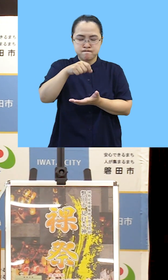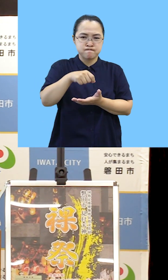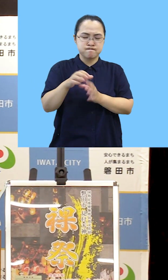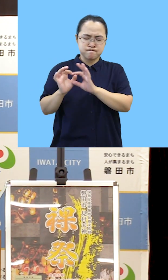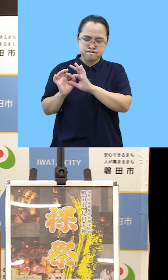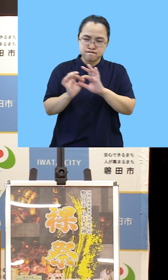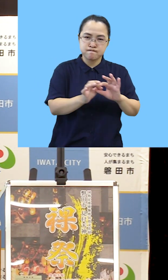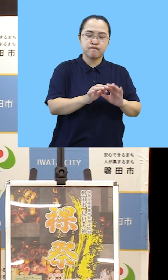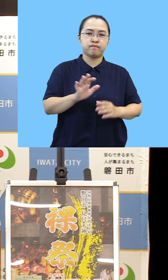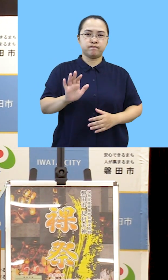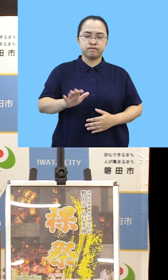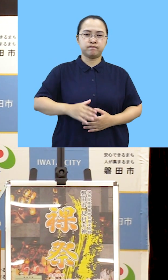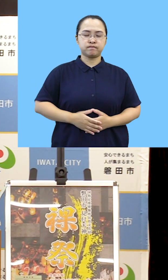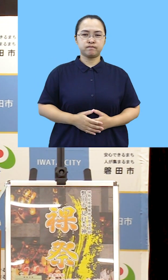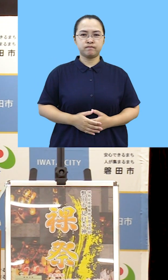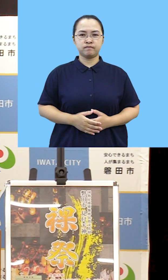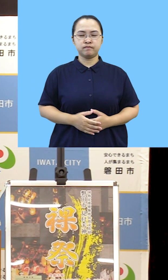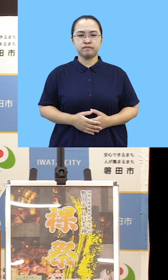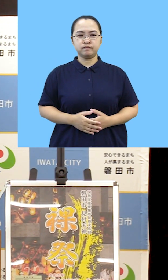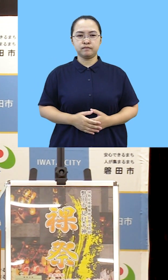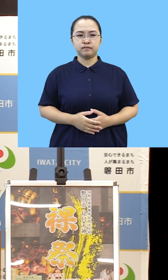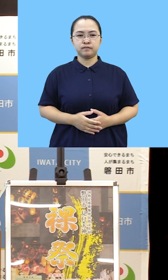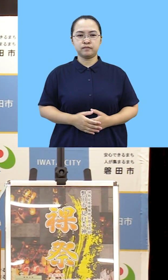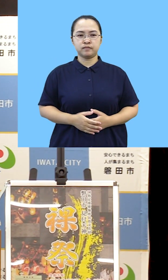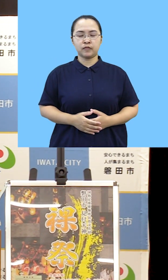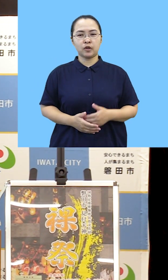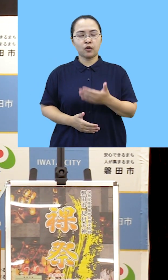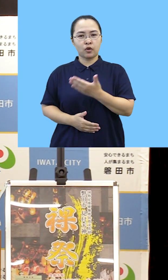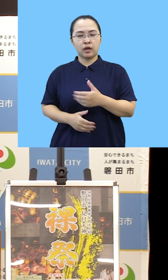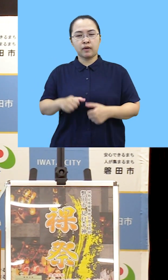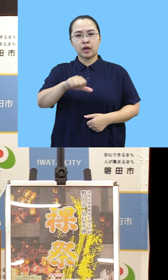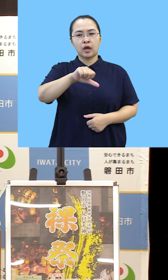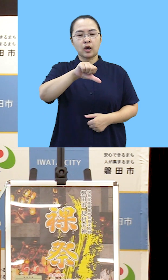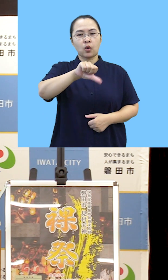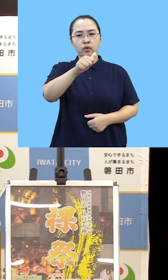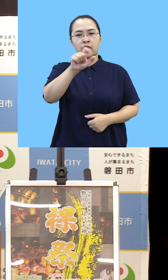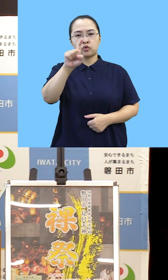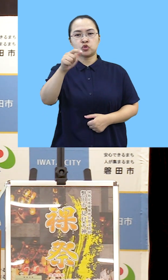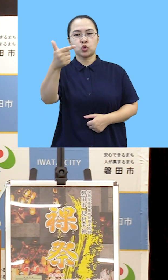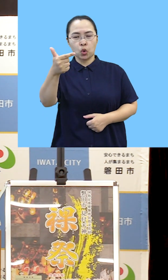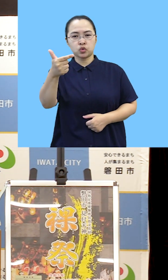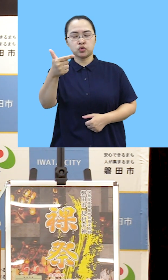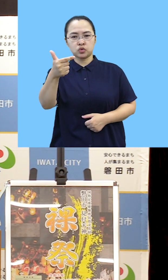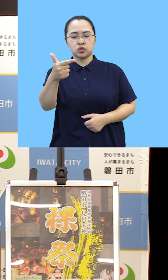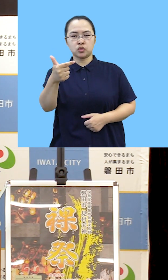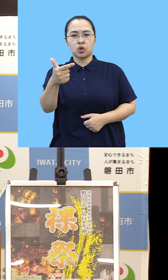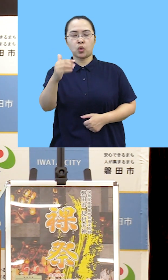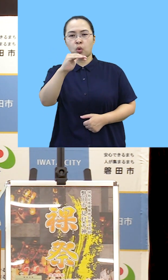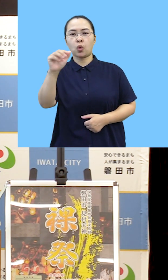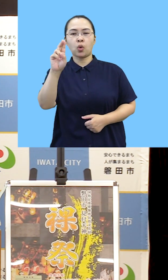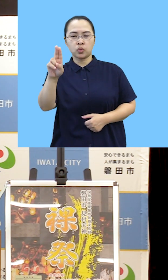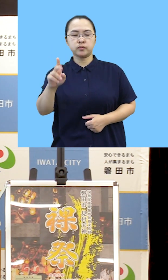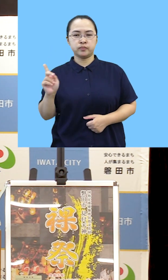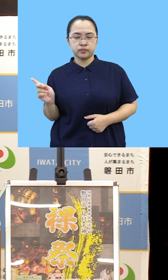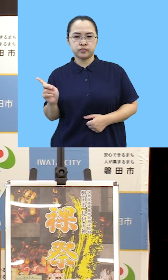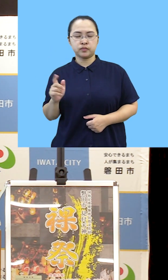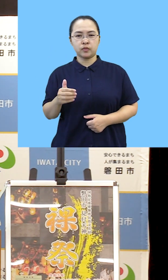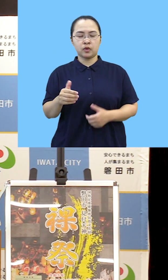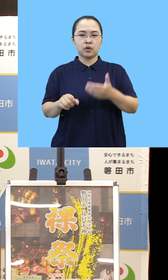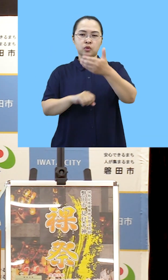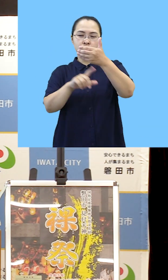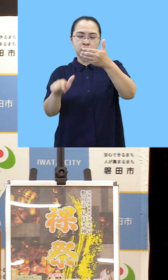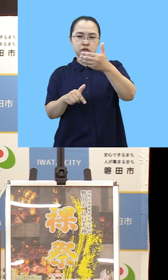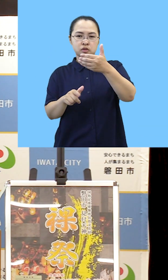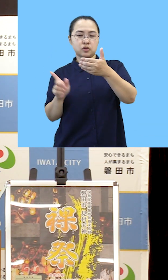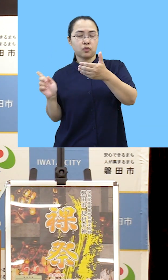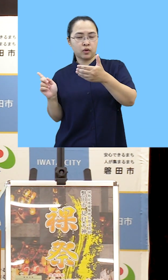して、今これは516号ということになるわけでありますが、この9月516